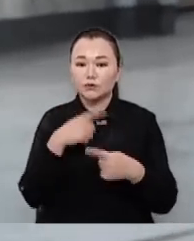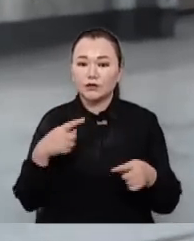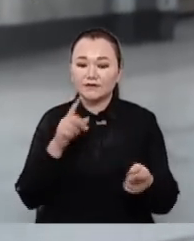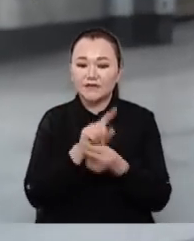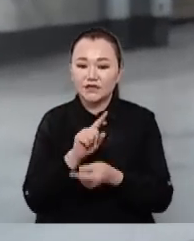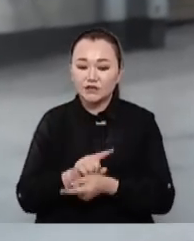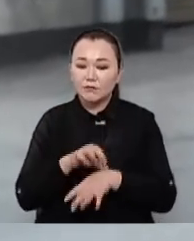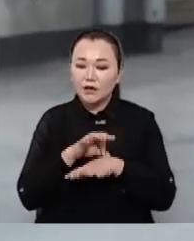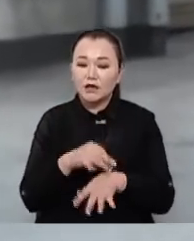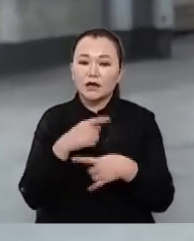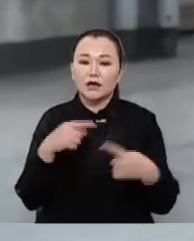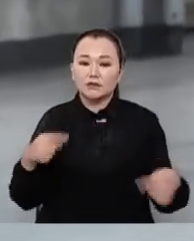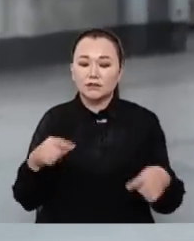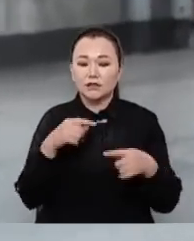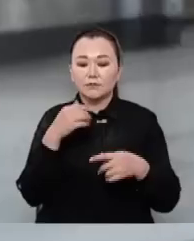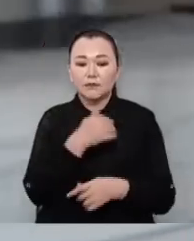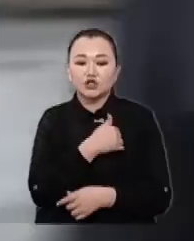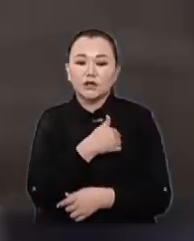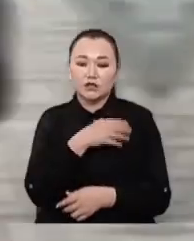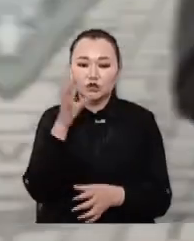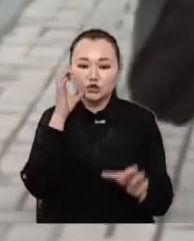кездесулер өткізіп, түрлі ұсыныстар тыңдадық.